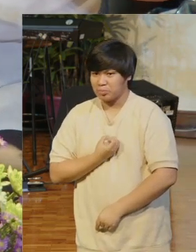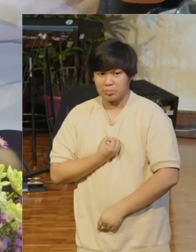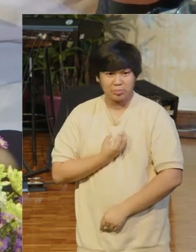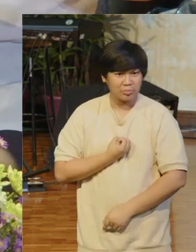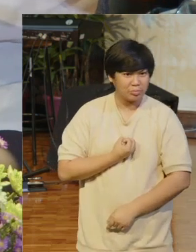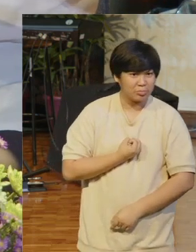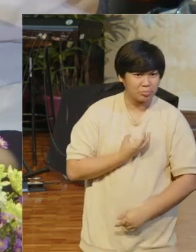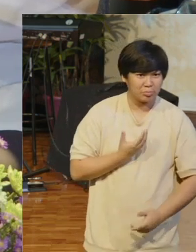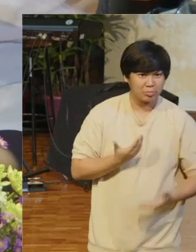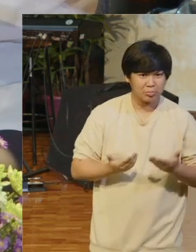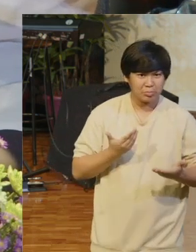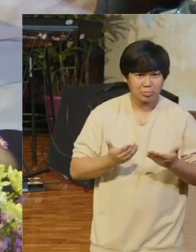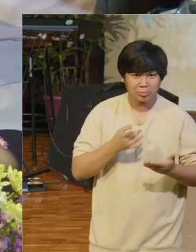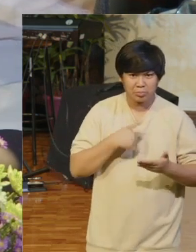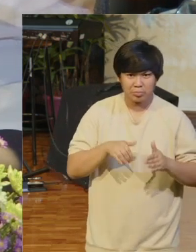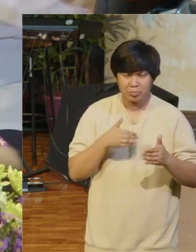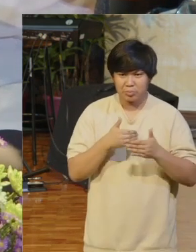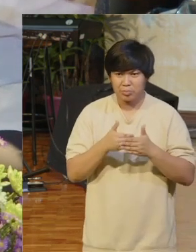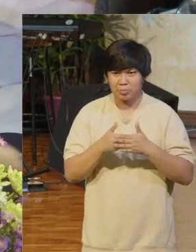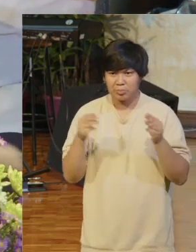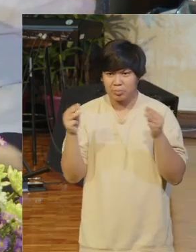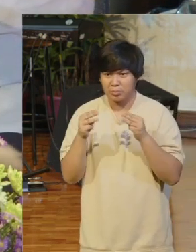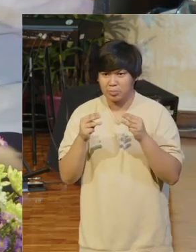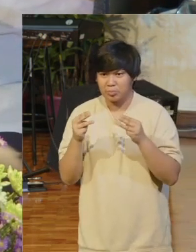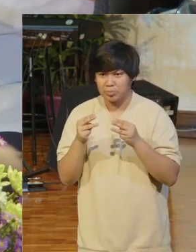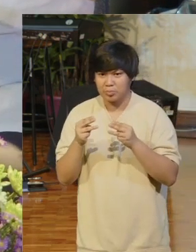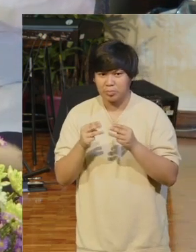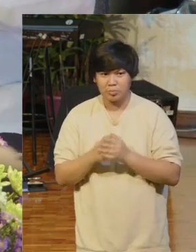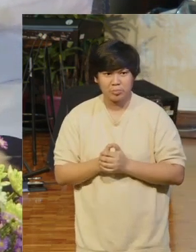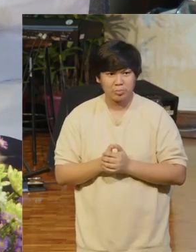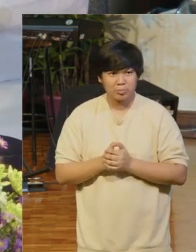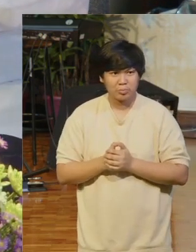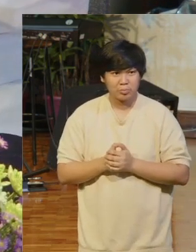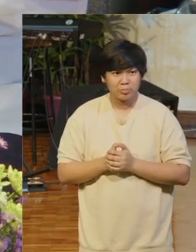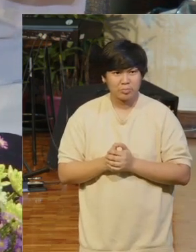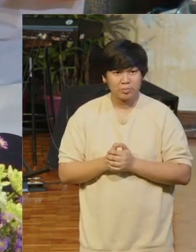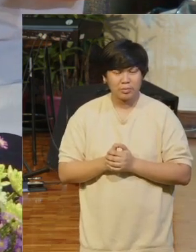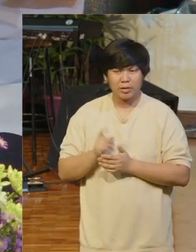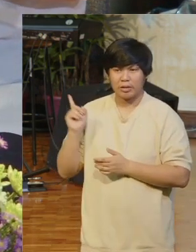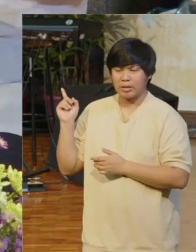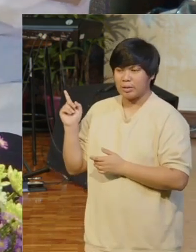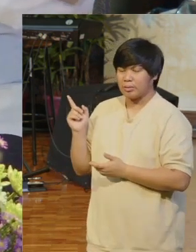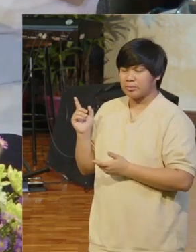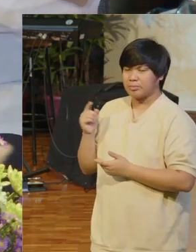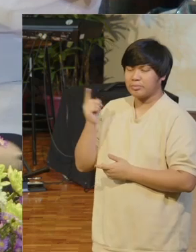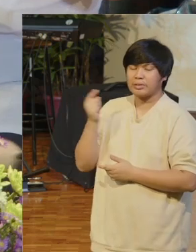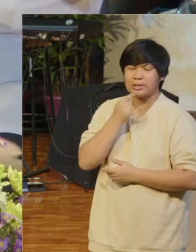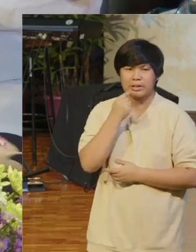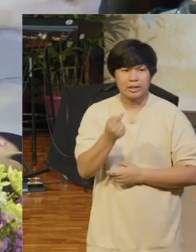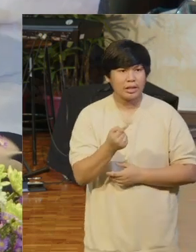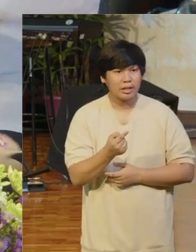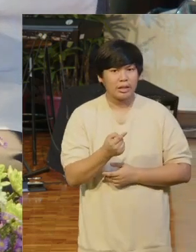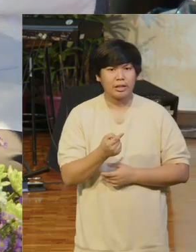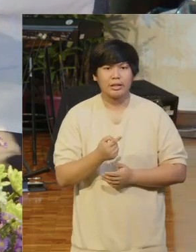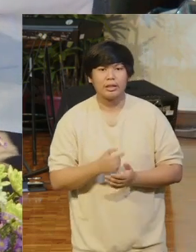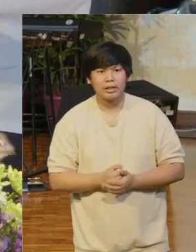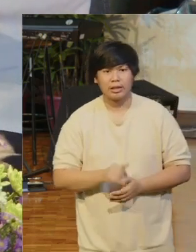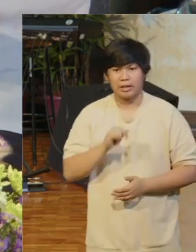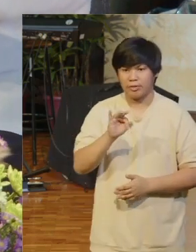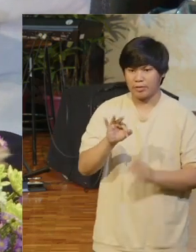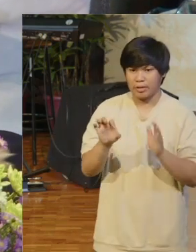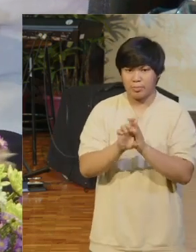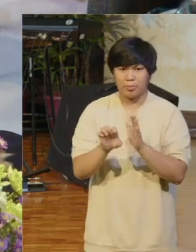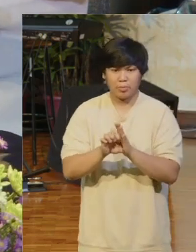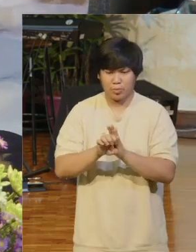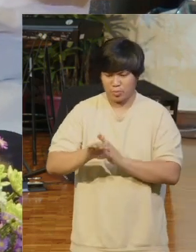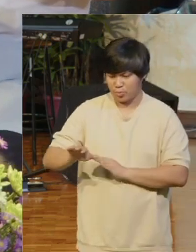nagngingisihan, no? So, alam niyo nung bata, yung pag merong pinag-aaway